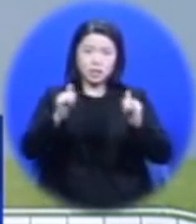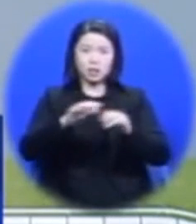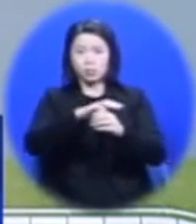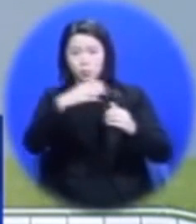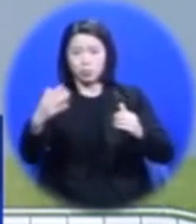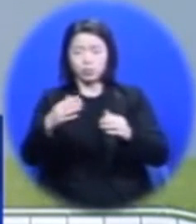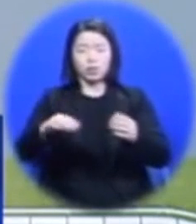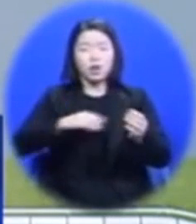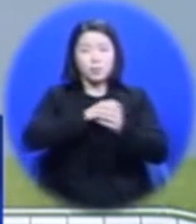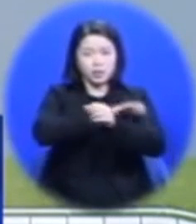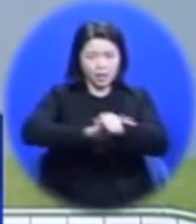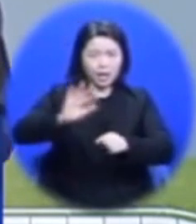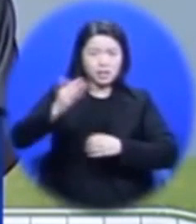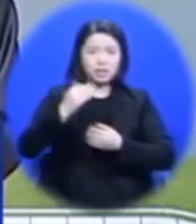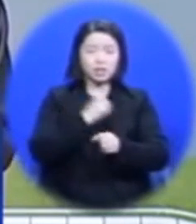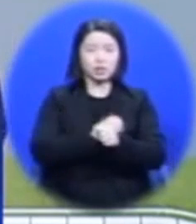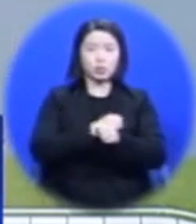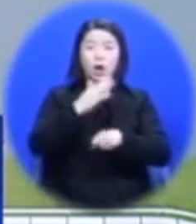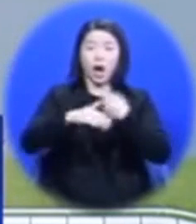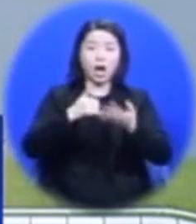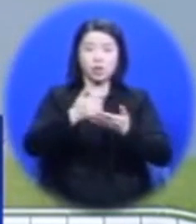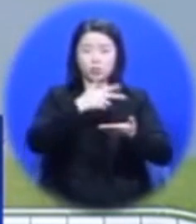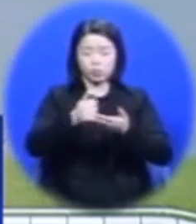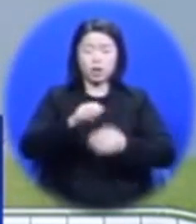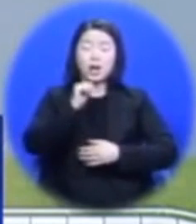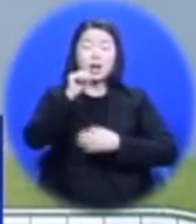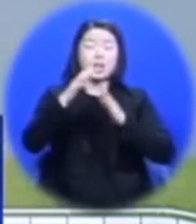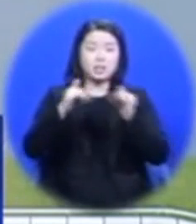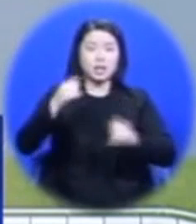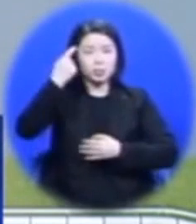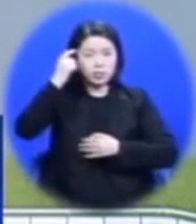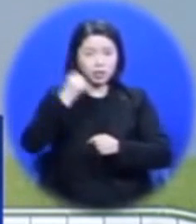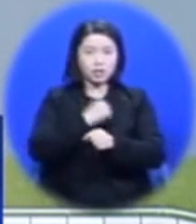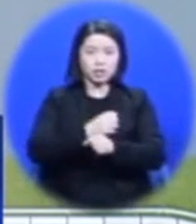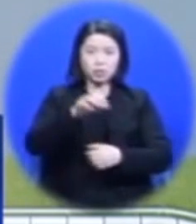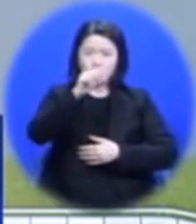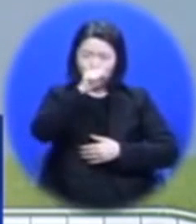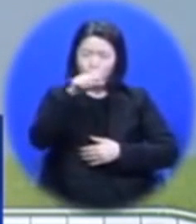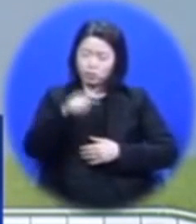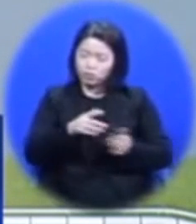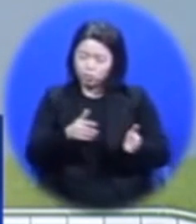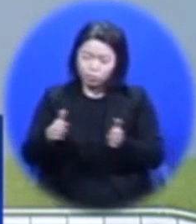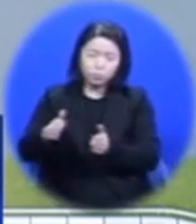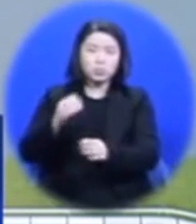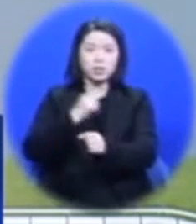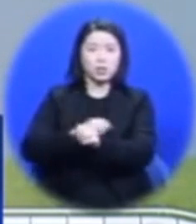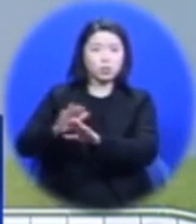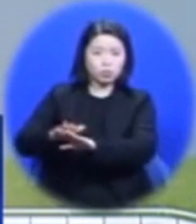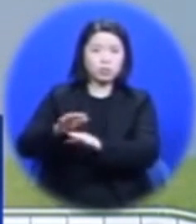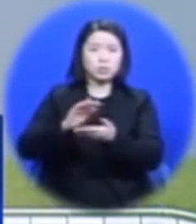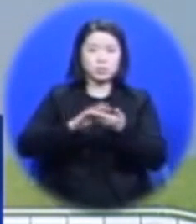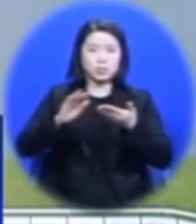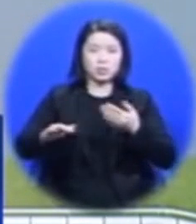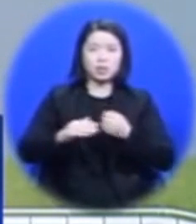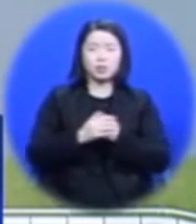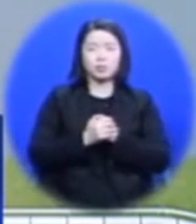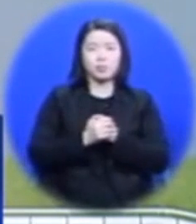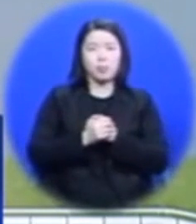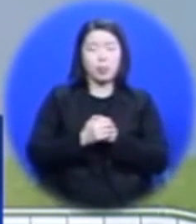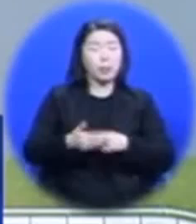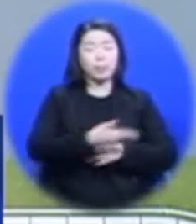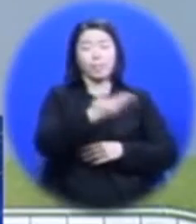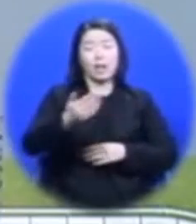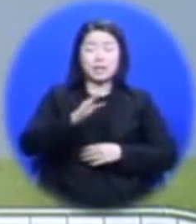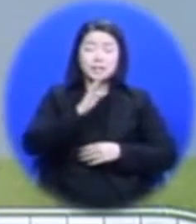하신다. 하나님, 주님께서 가난한 사람을 생각하셔서 좋은 것을 예비해 두셨습니다. 여러분,